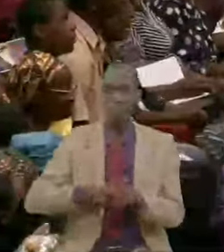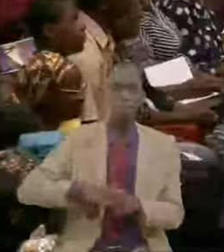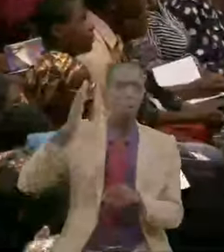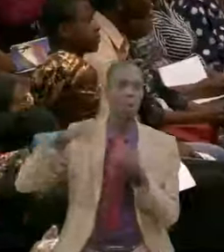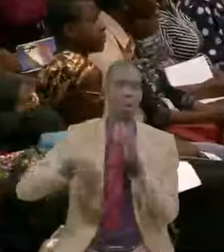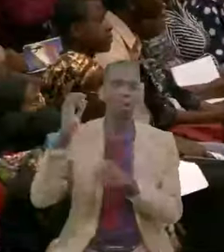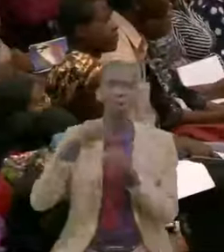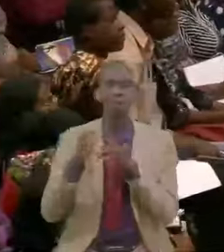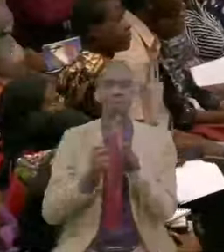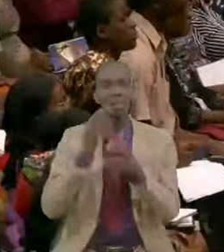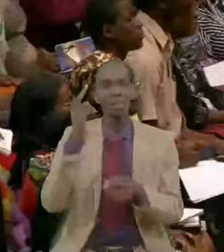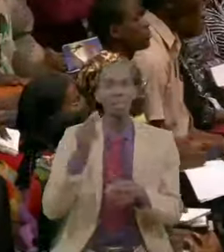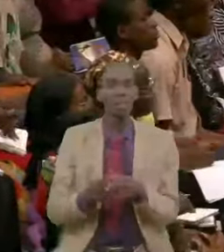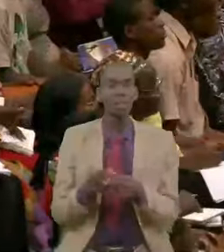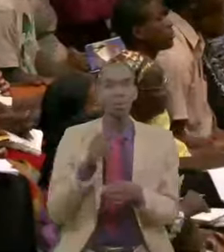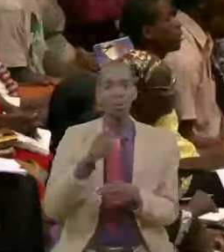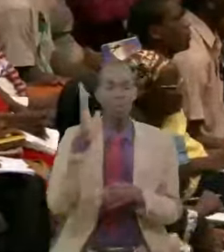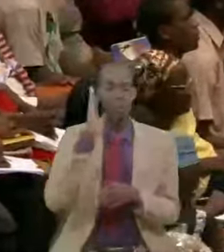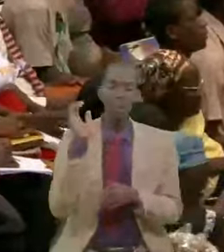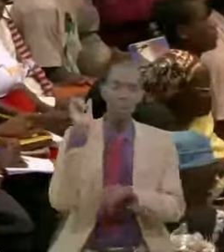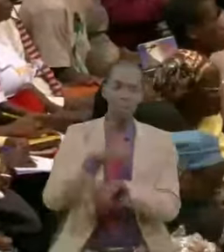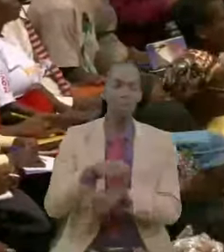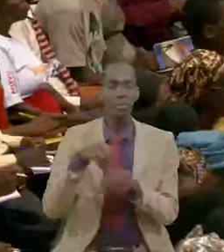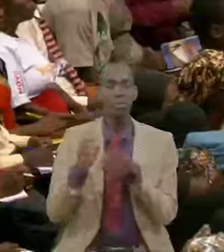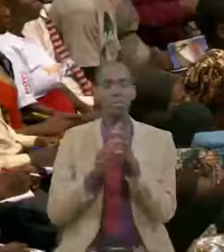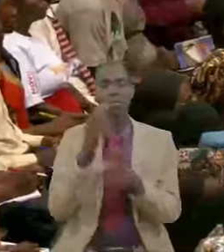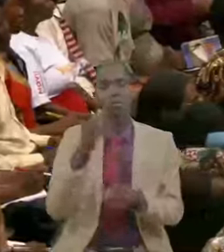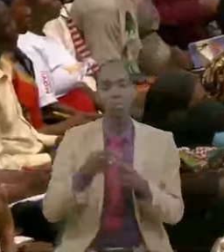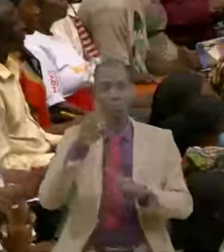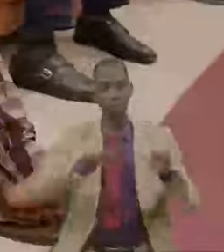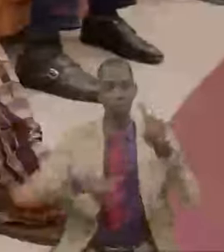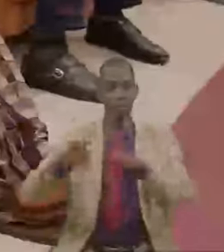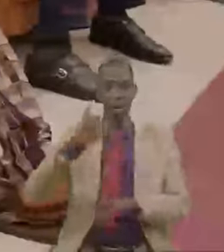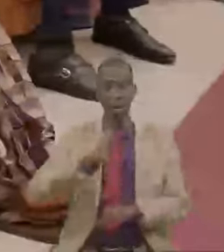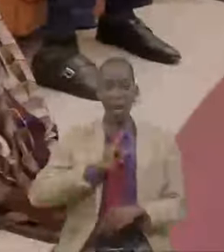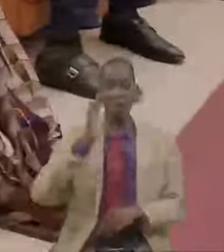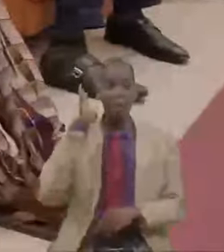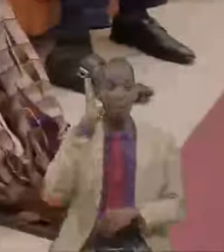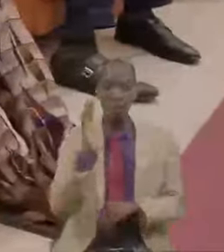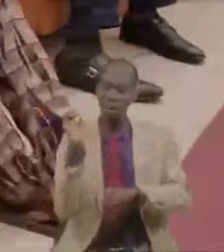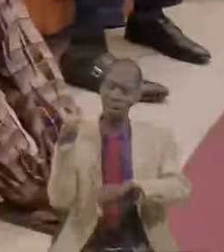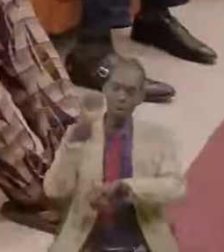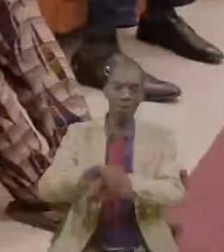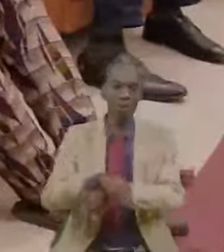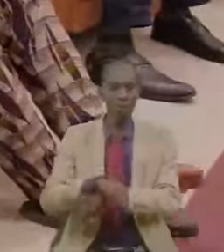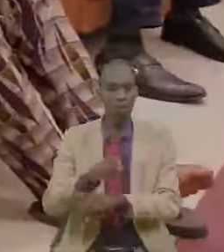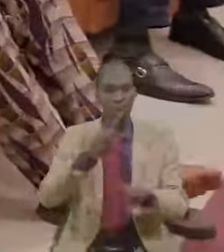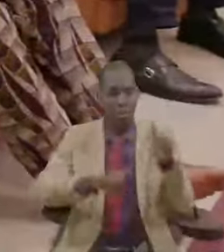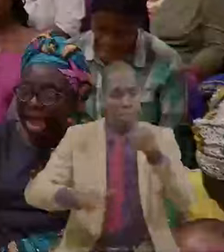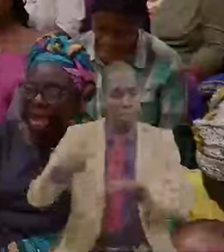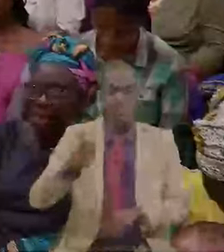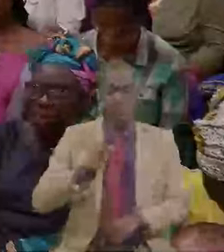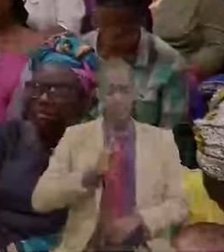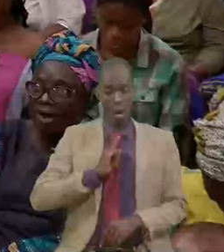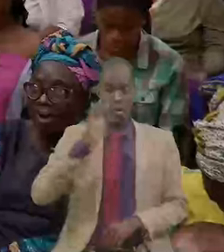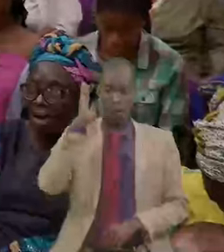Jésus-Christ. Vous allez vaincre. Je vais vaincre. Je dis moi, je vais